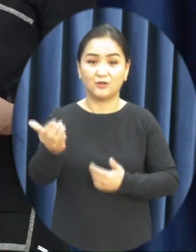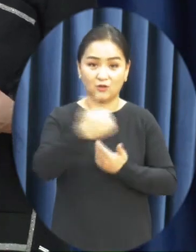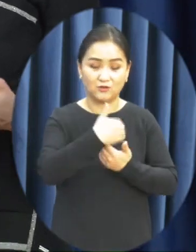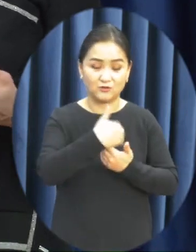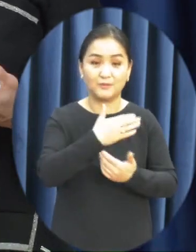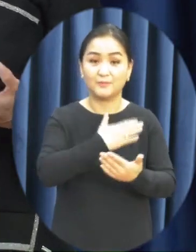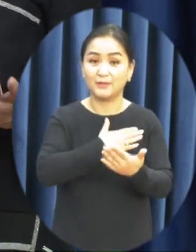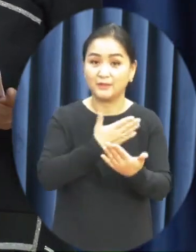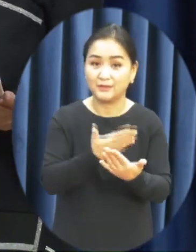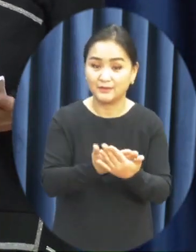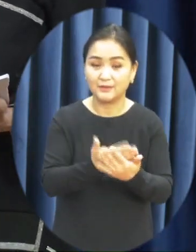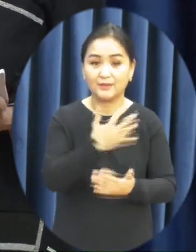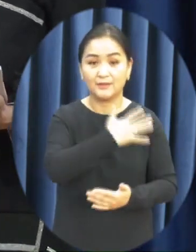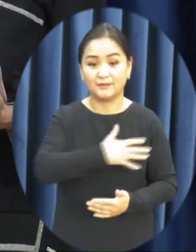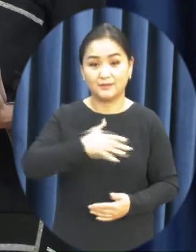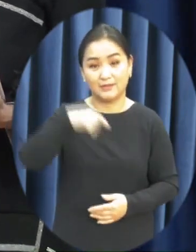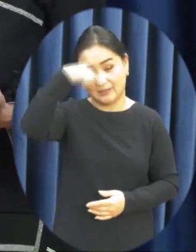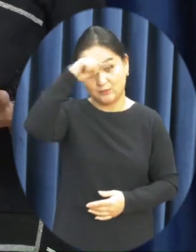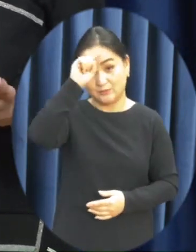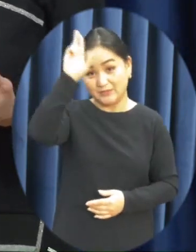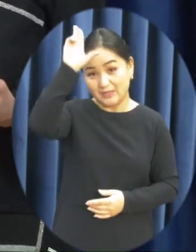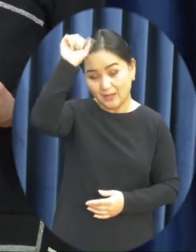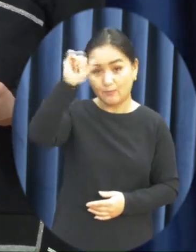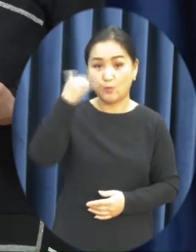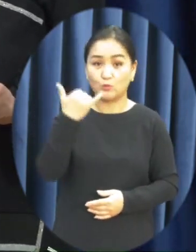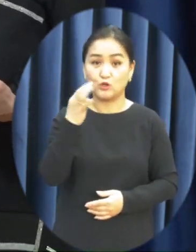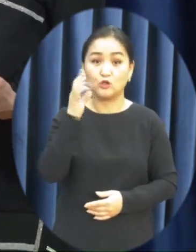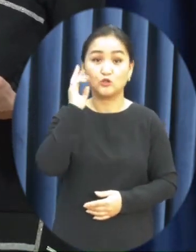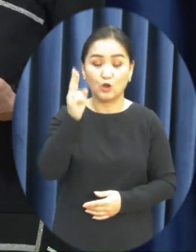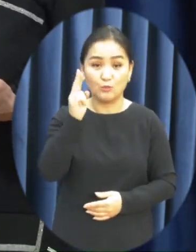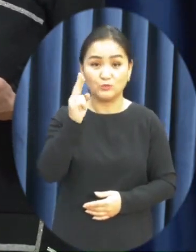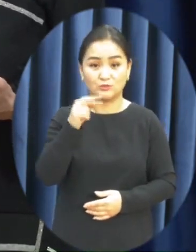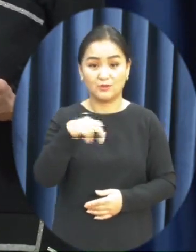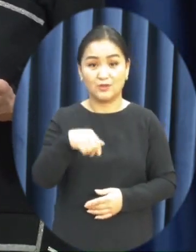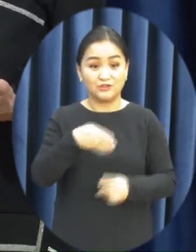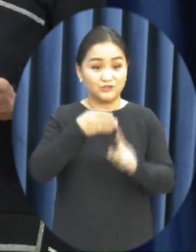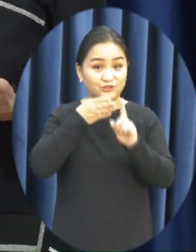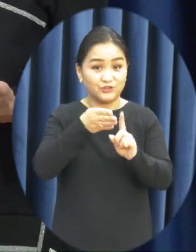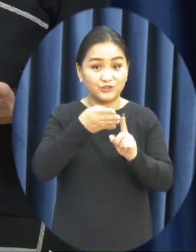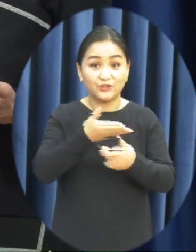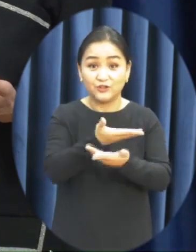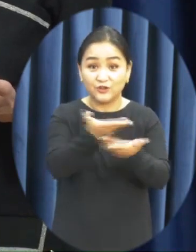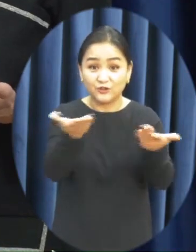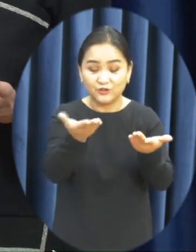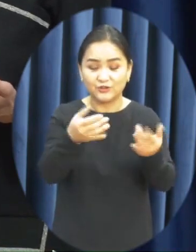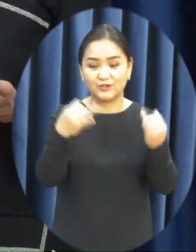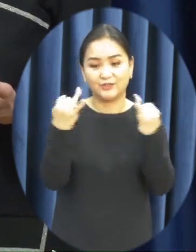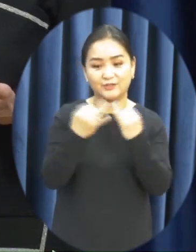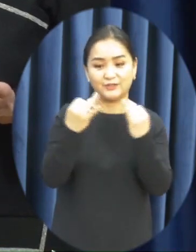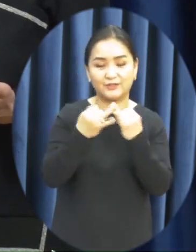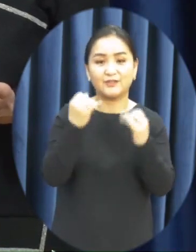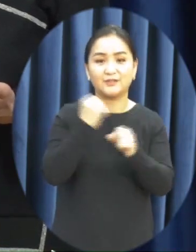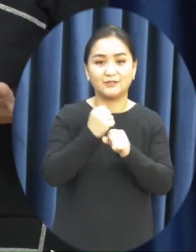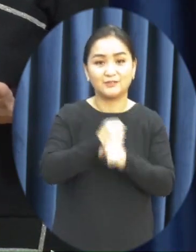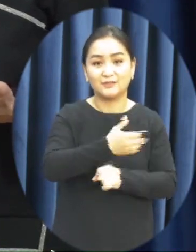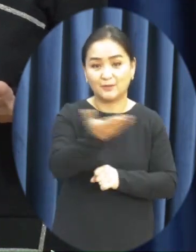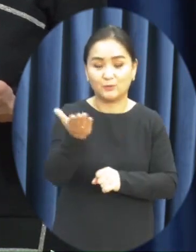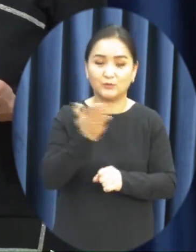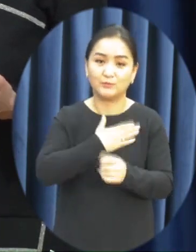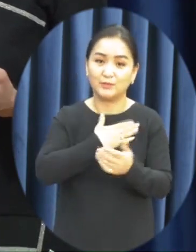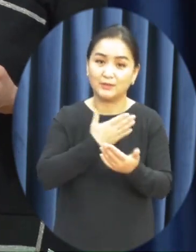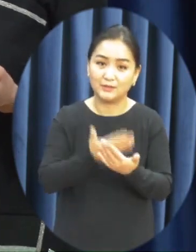དངོབ དང དང